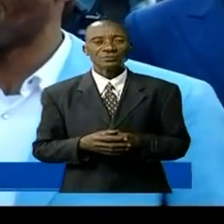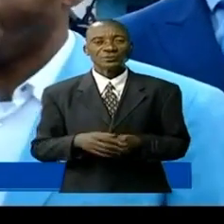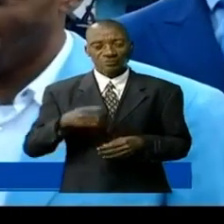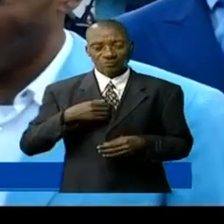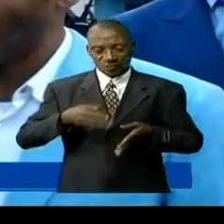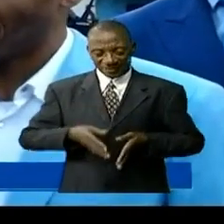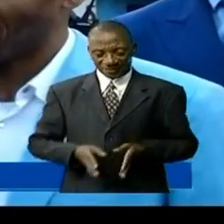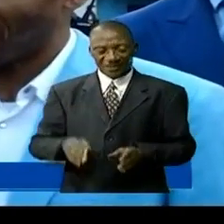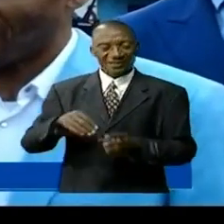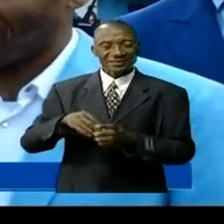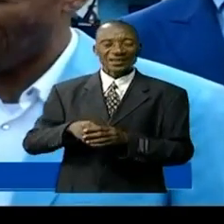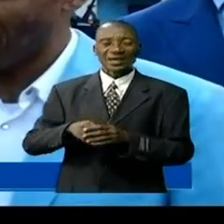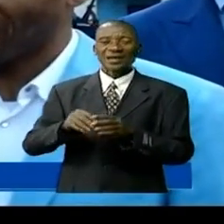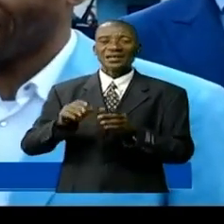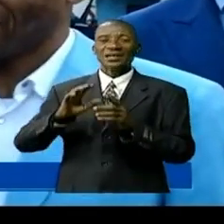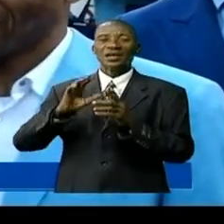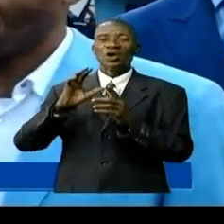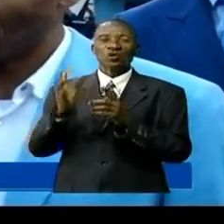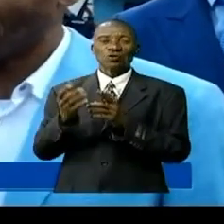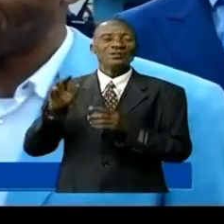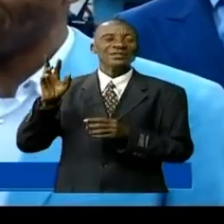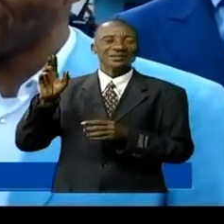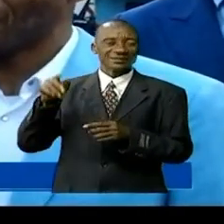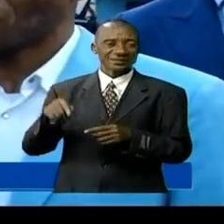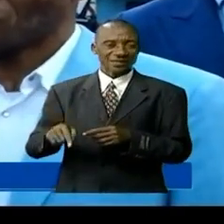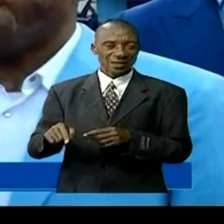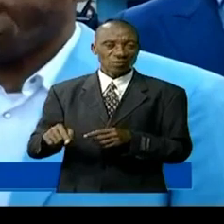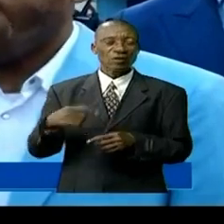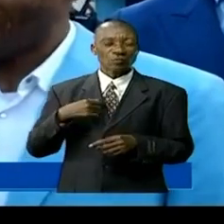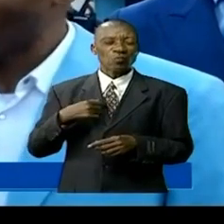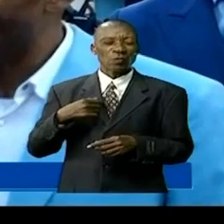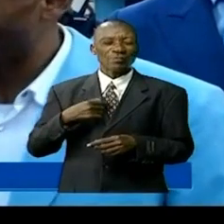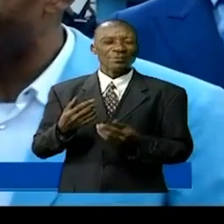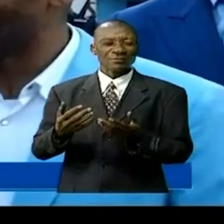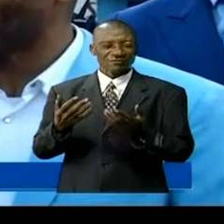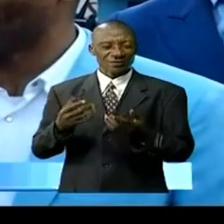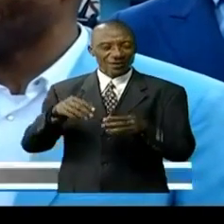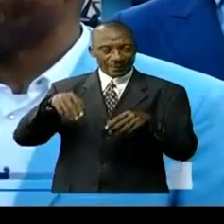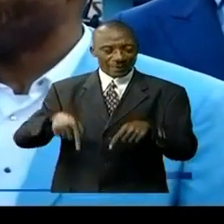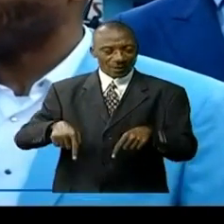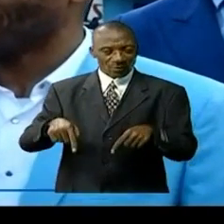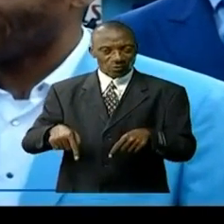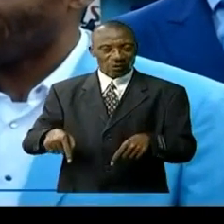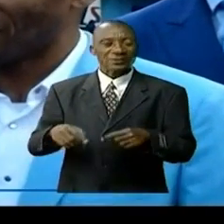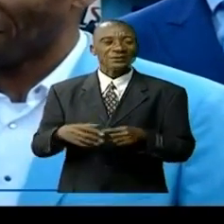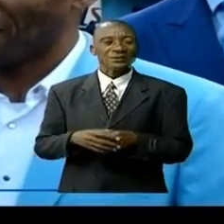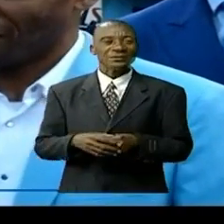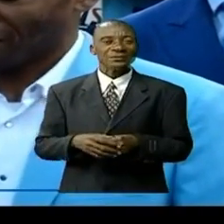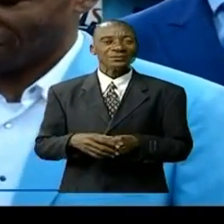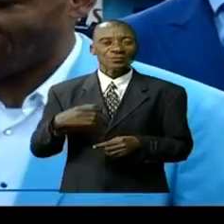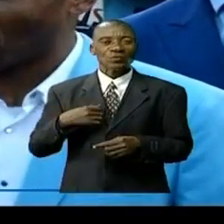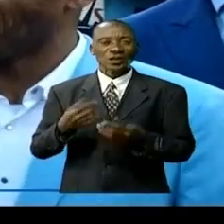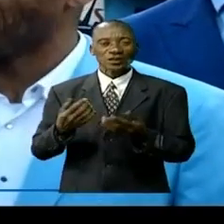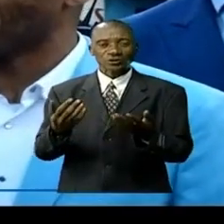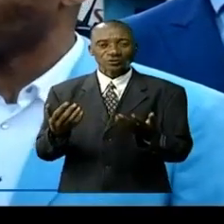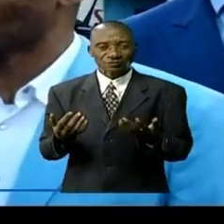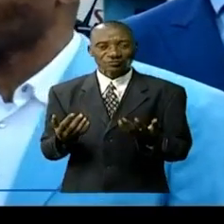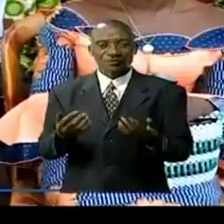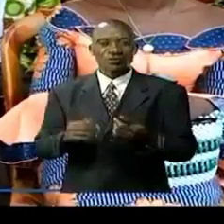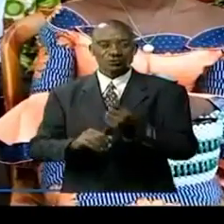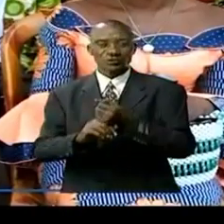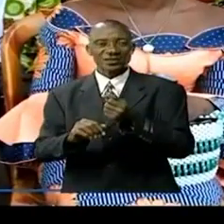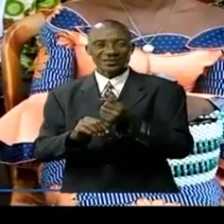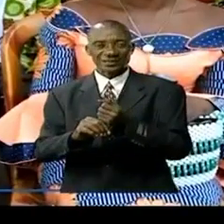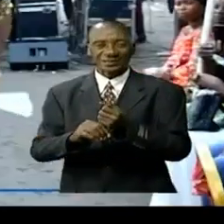Kinshasa. J'ai voulu que dans la commune que j'ai habité, je dois immortaliser cet événement dans la commune de Kinshasa.